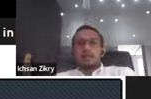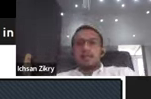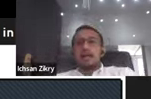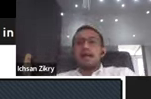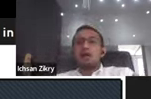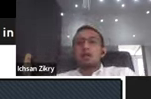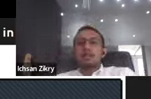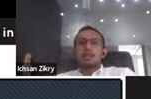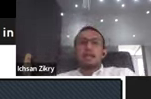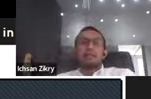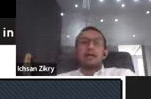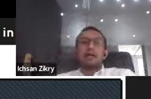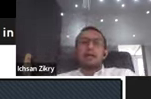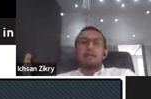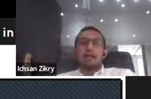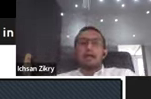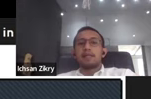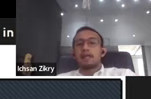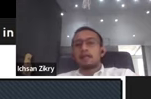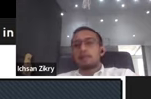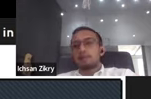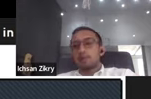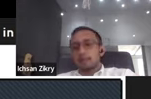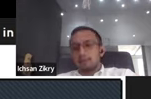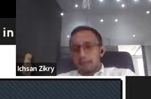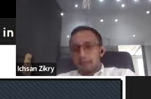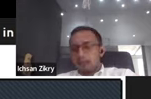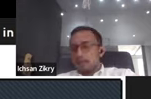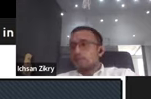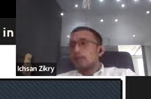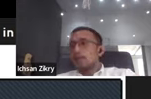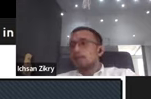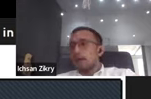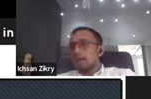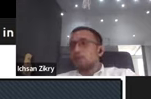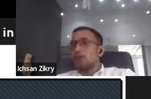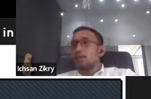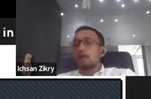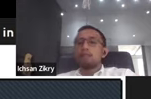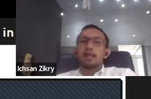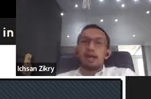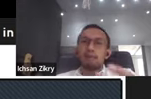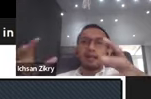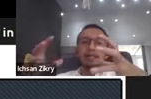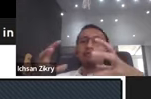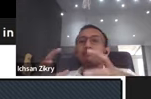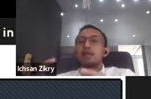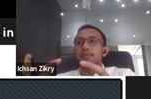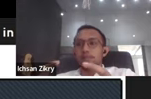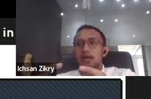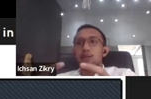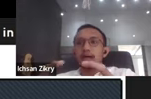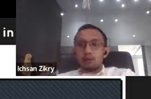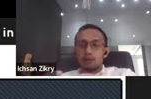RUU Polri, tidak ada konteks tertangkap tangan dalam larangan meninggalkan dan memasuki tempat. Kemudian di KUHAP, itu juga diatur mengenai apa? Mengenai